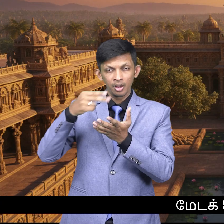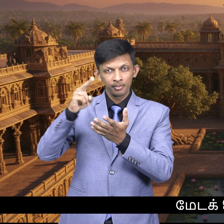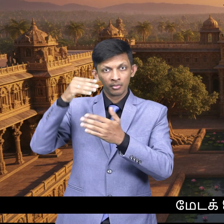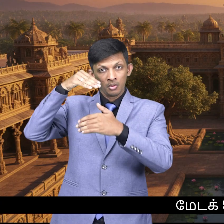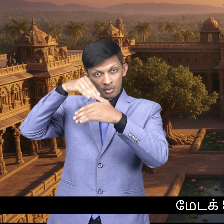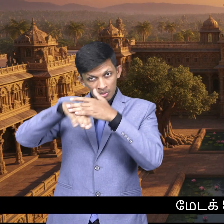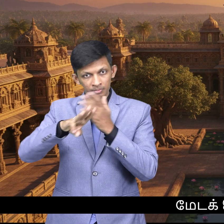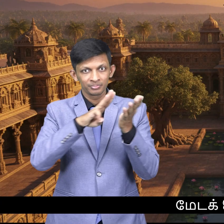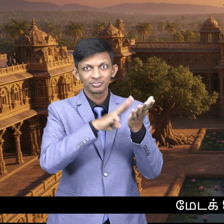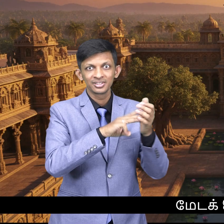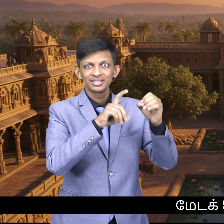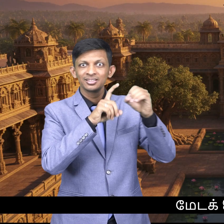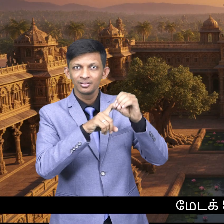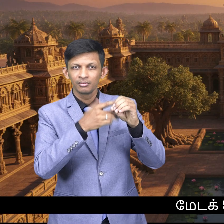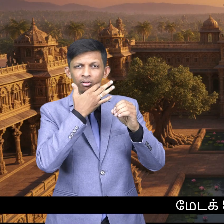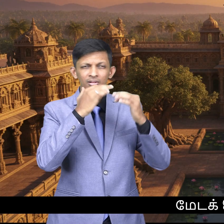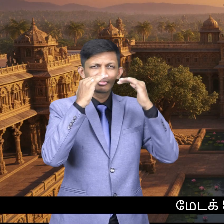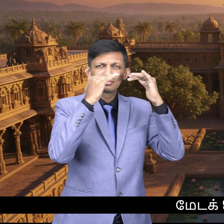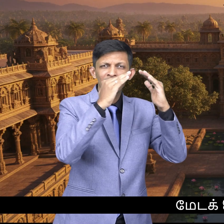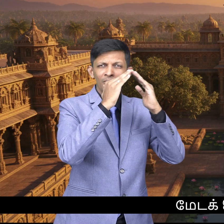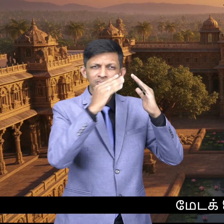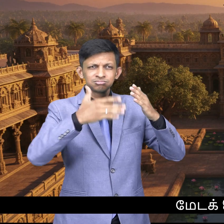மேடகிலா மேடக்கில்,